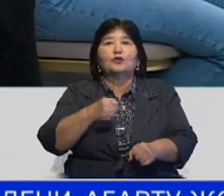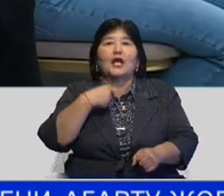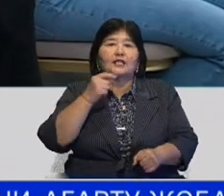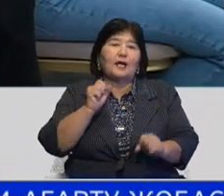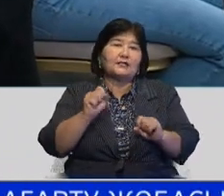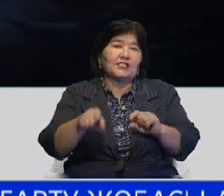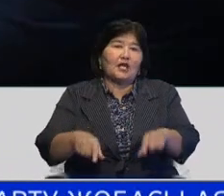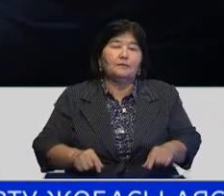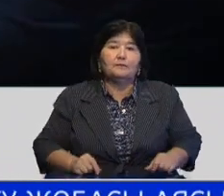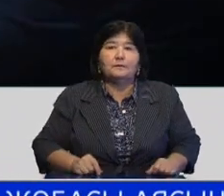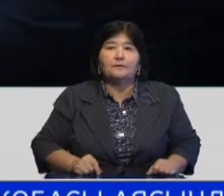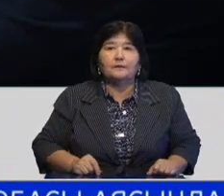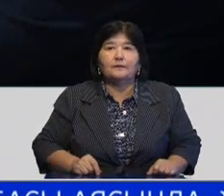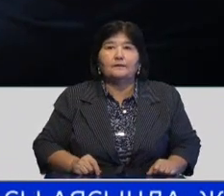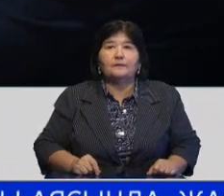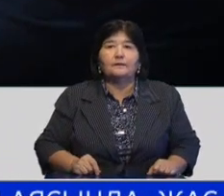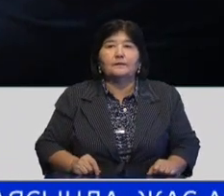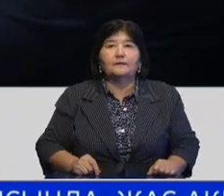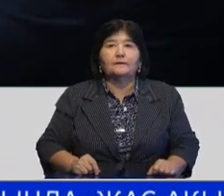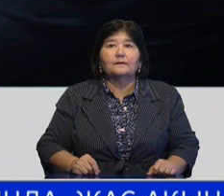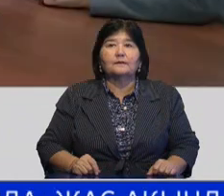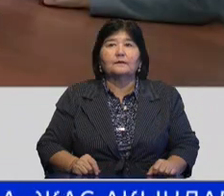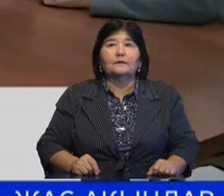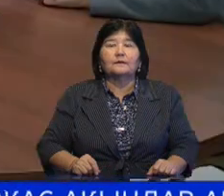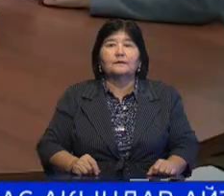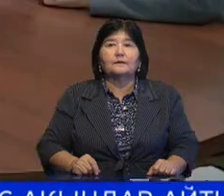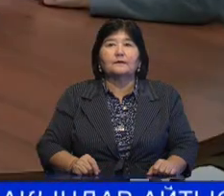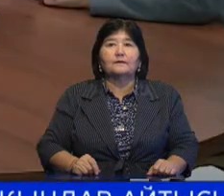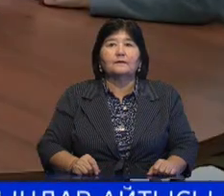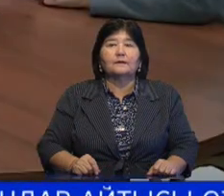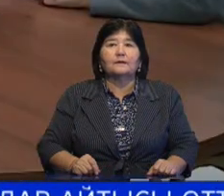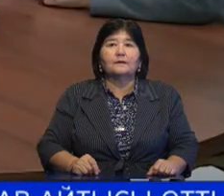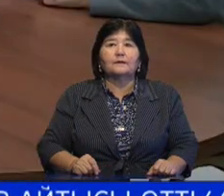Елдос Асан, Қозы Көрпеш, Жасар Ауылы, Шыңғыс Жұмахан, Төрехан Қожахметов, Қызылорда телеарнасы.